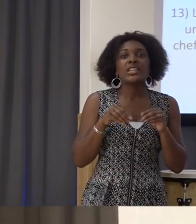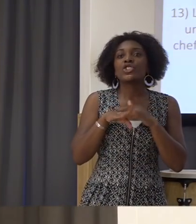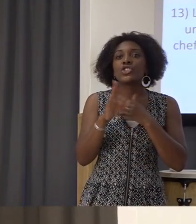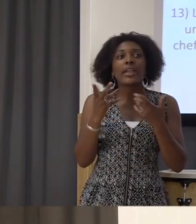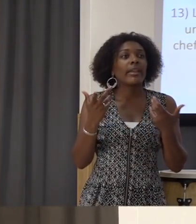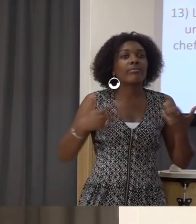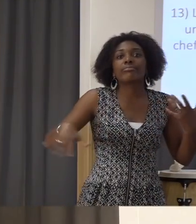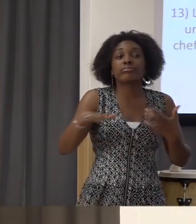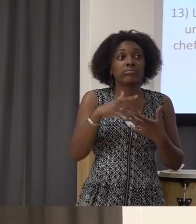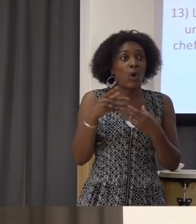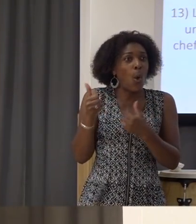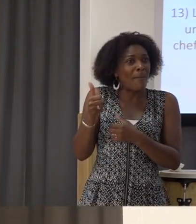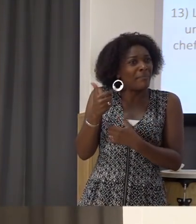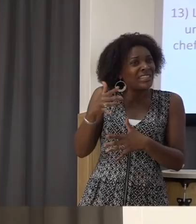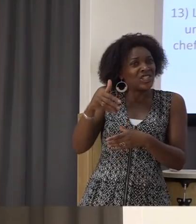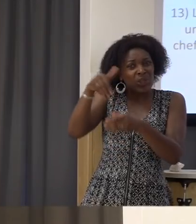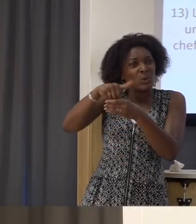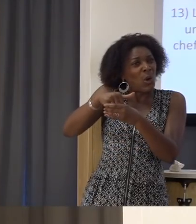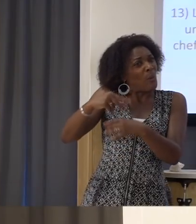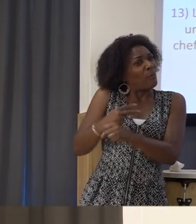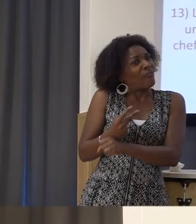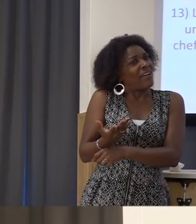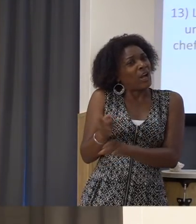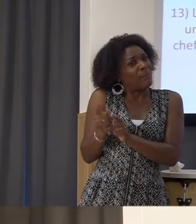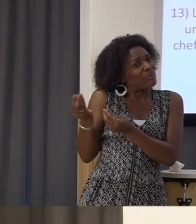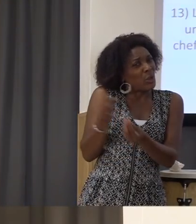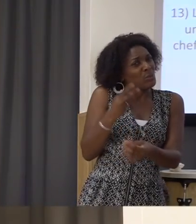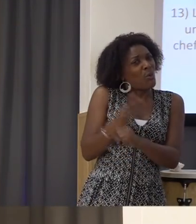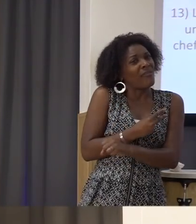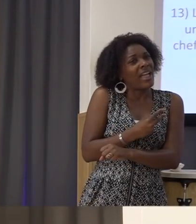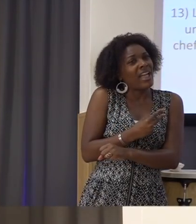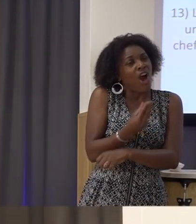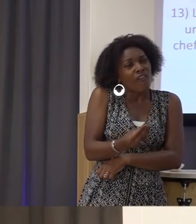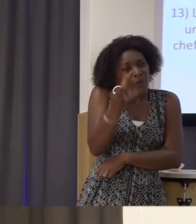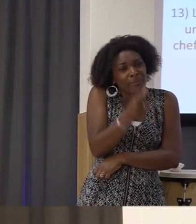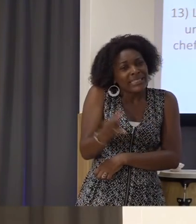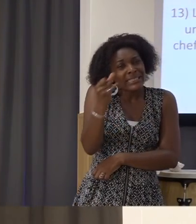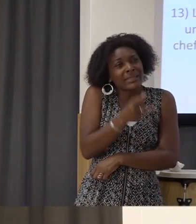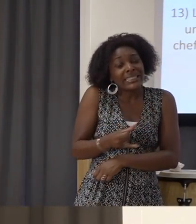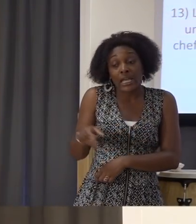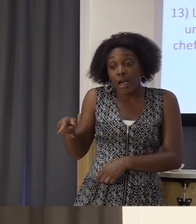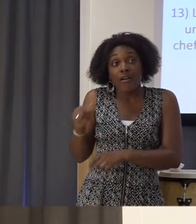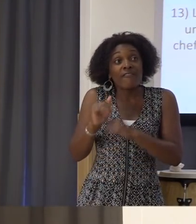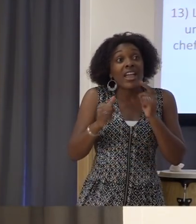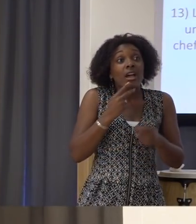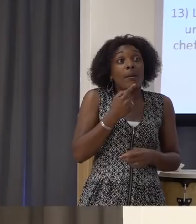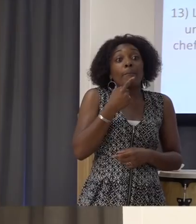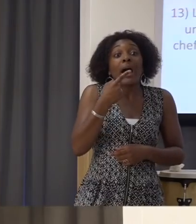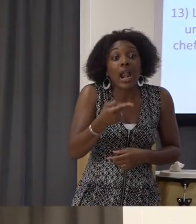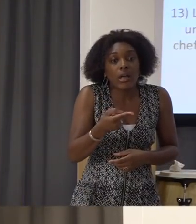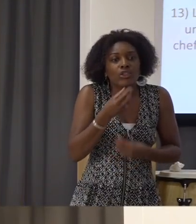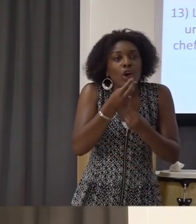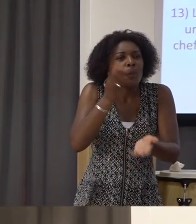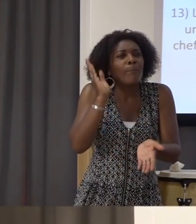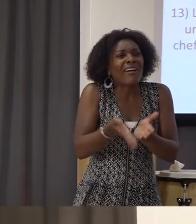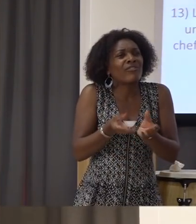propre enfant. Parce que les enfants font des bêtises. Et pour ouvrir la bouche, c'est la malédiction. Ils ne s'en rendent